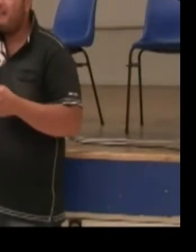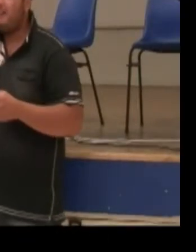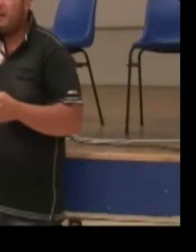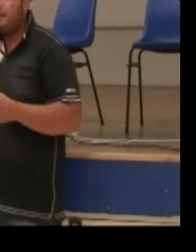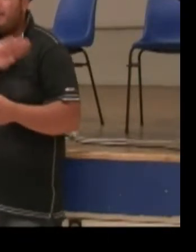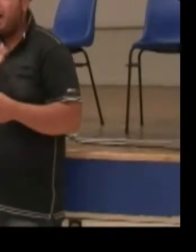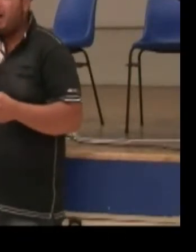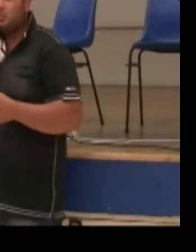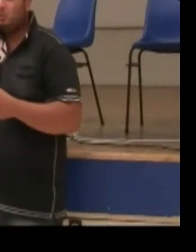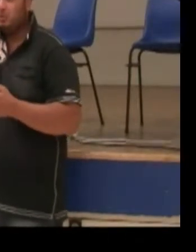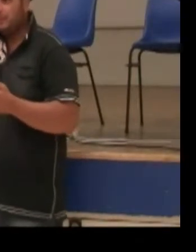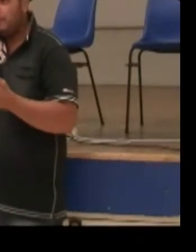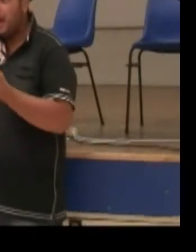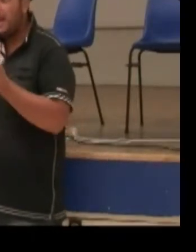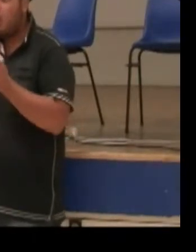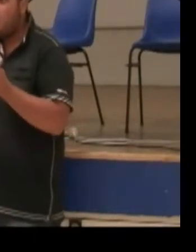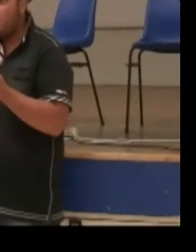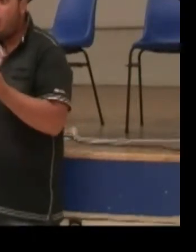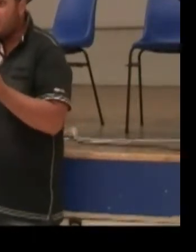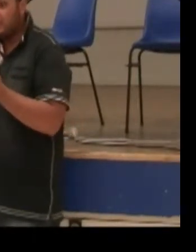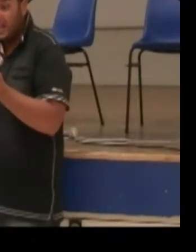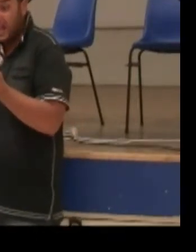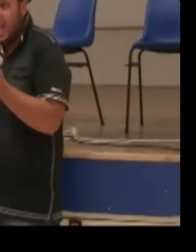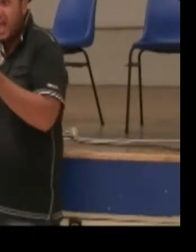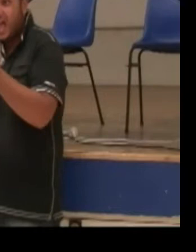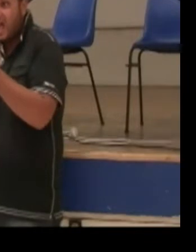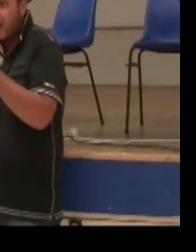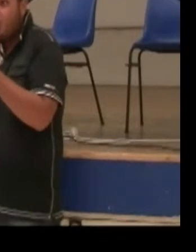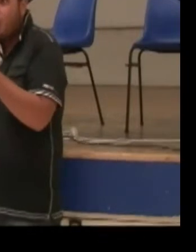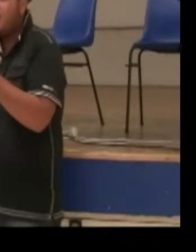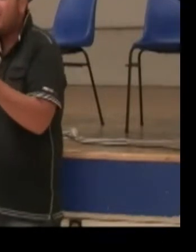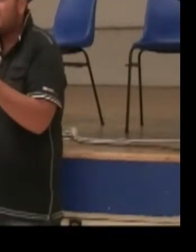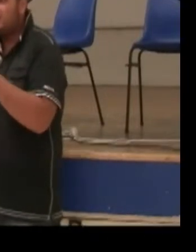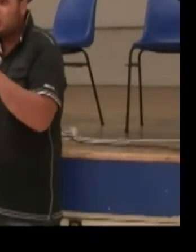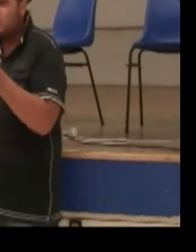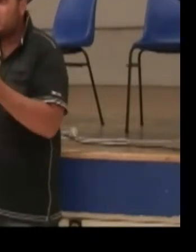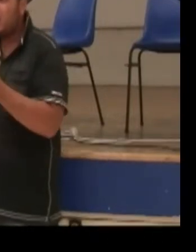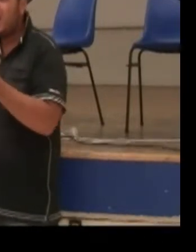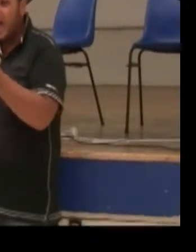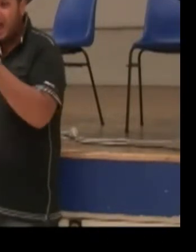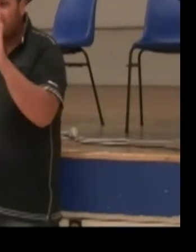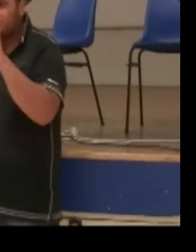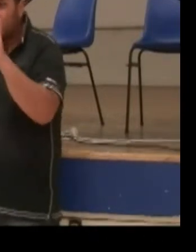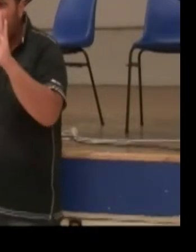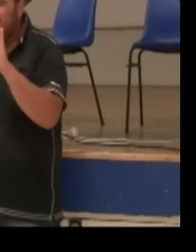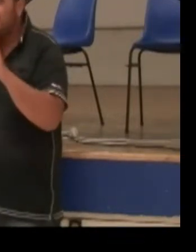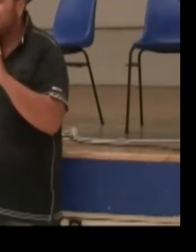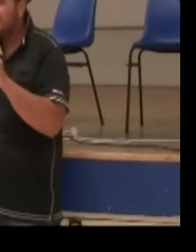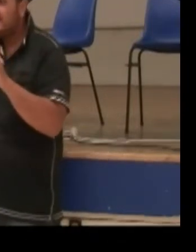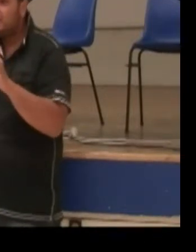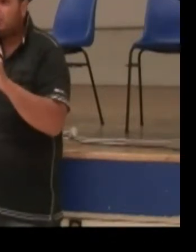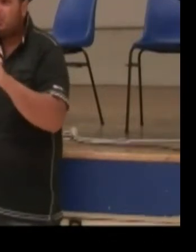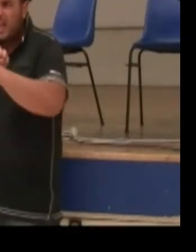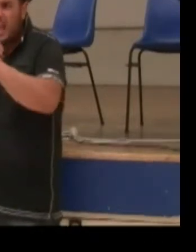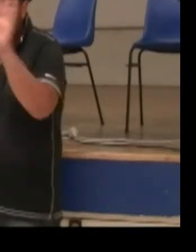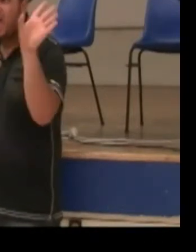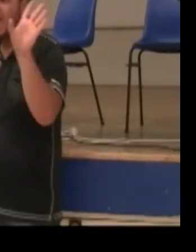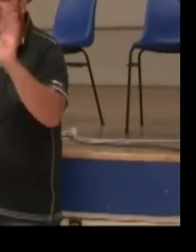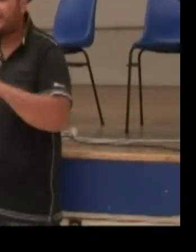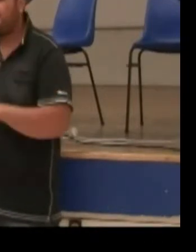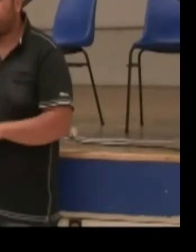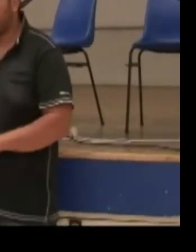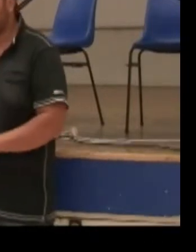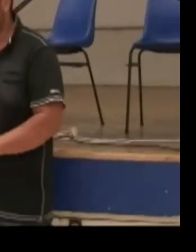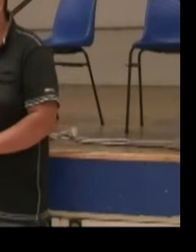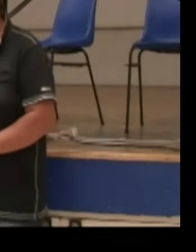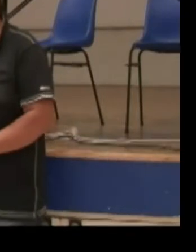Coran. Parce qu'on ne lit pas le Coran. Il y a une ayah dans le Coran où Allah subhanahu wa ta'ala,